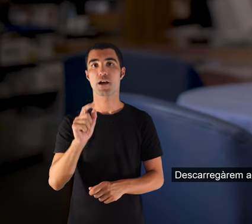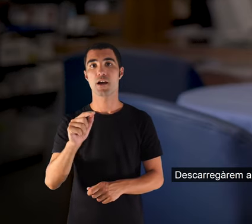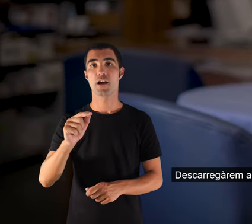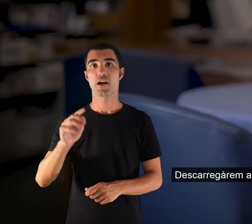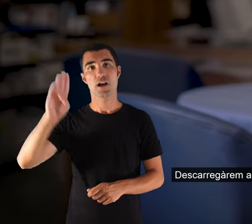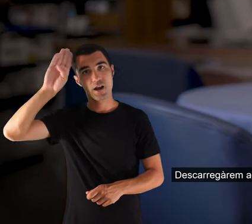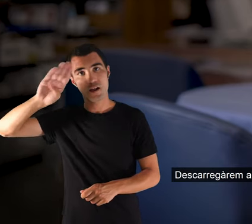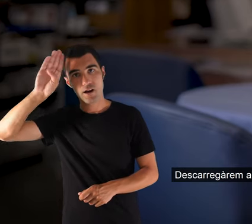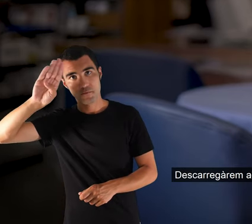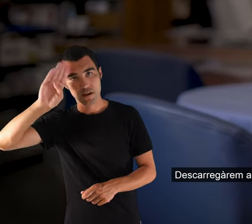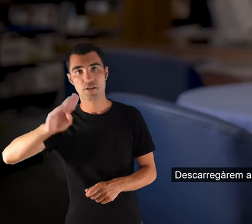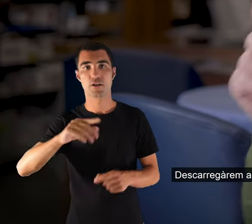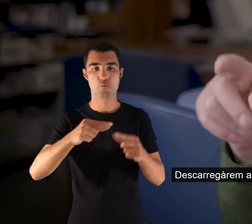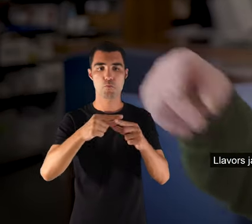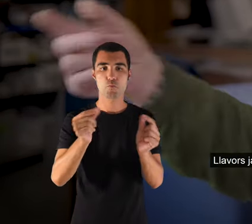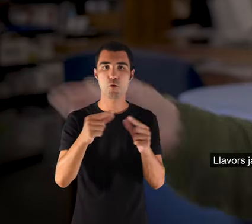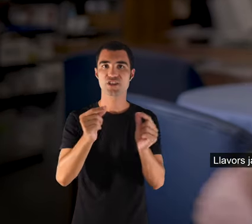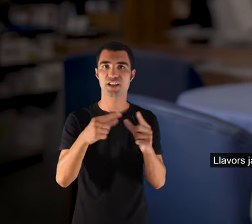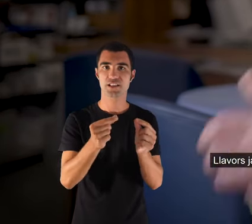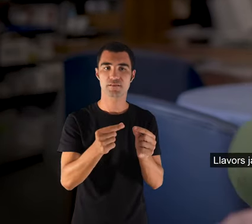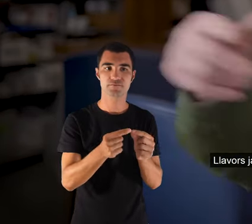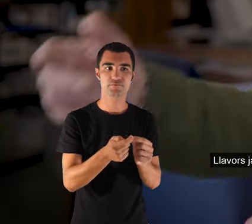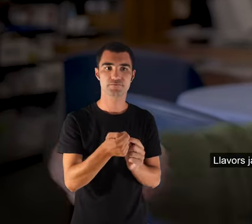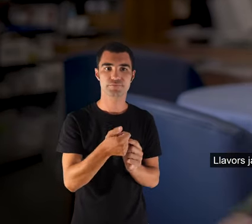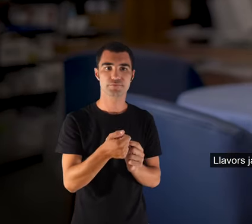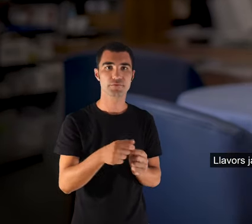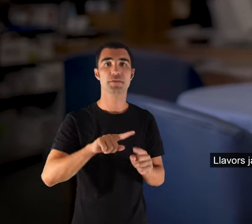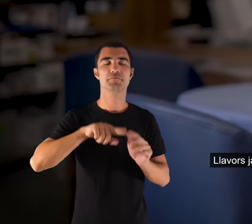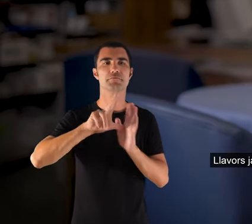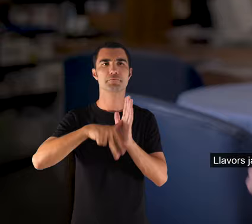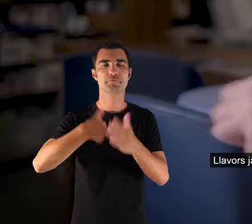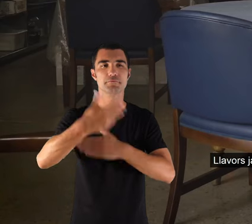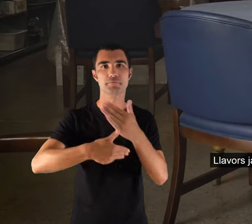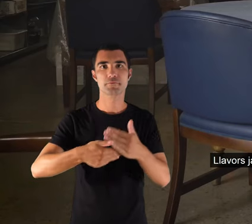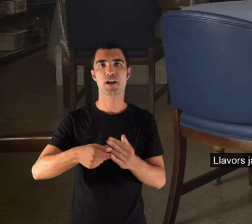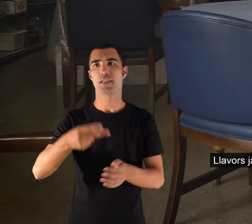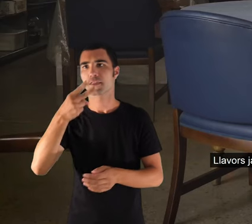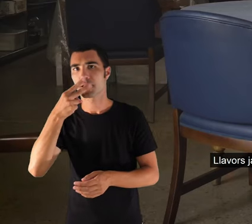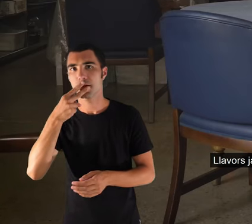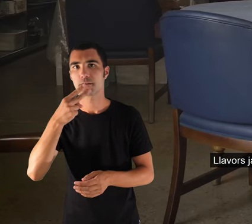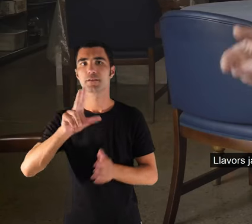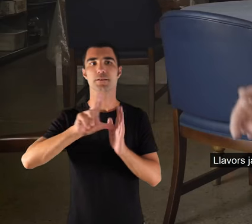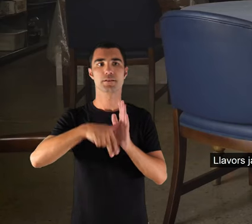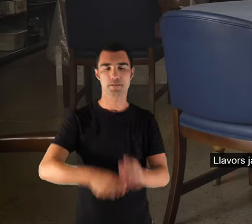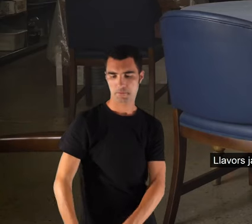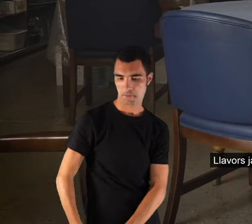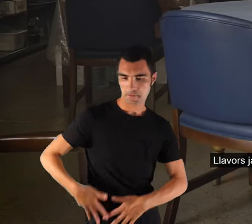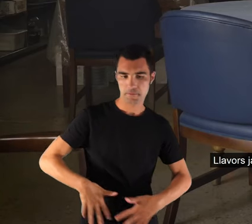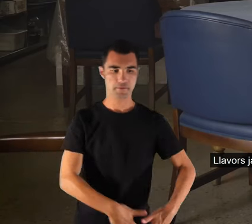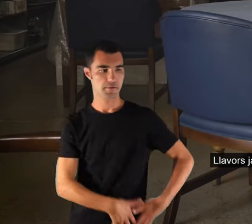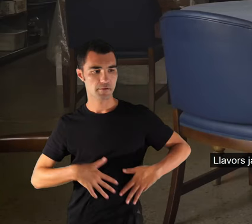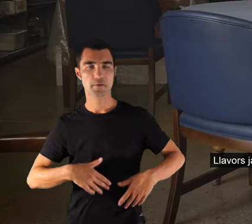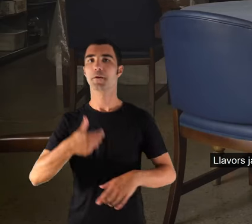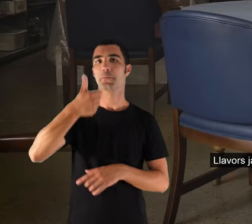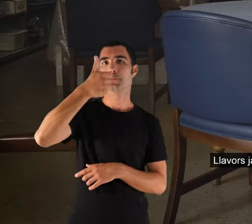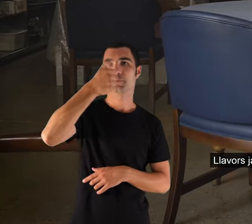mongetes. I llavors ja va venir el tabac i va venir calces de nilon i matxeros